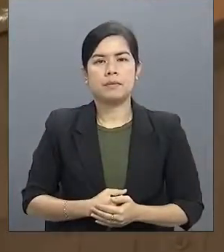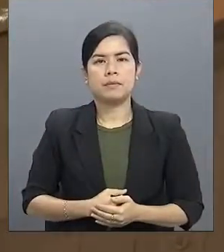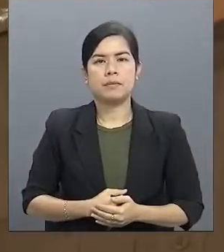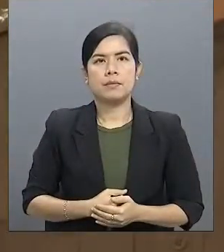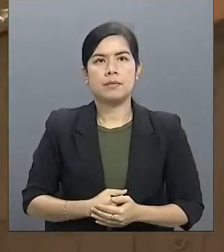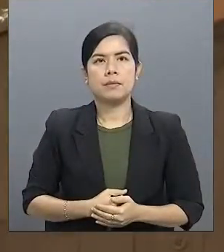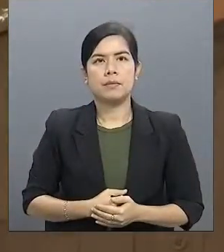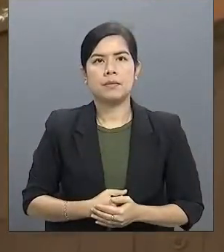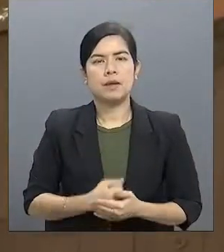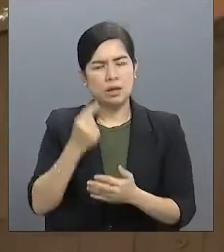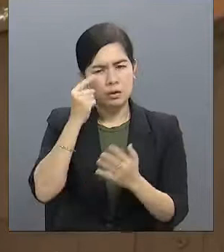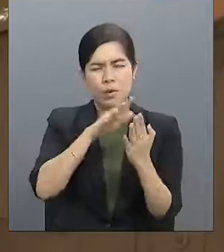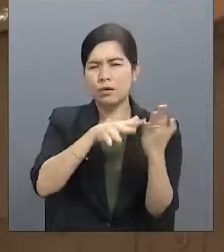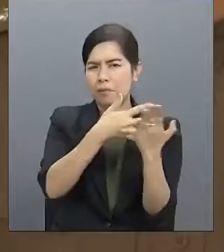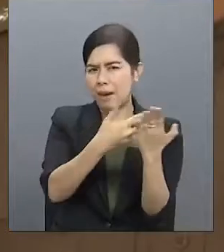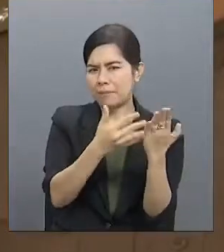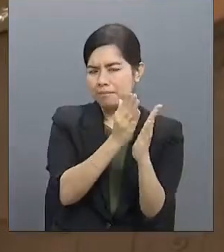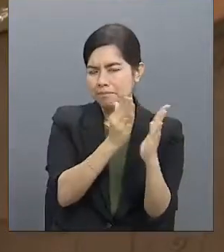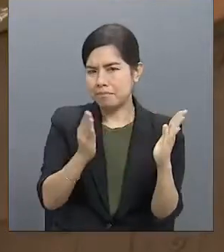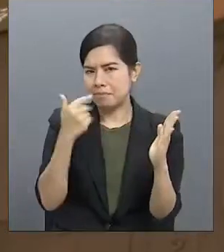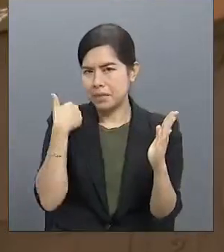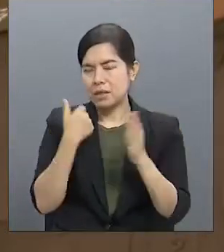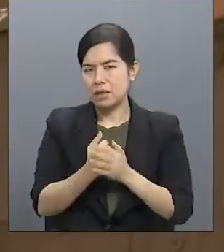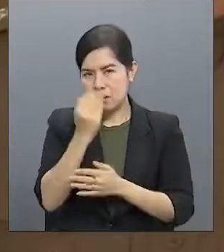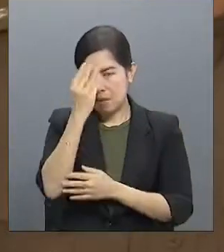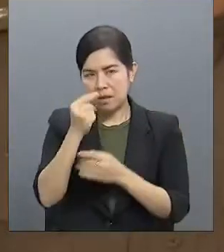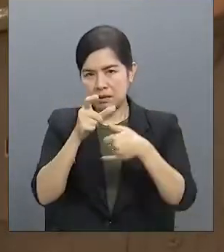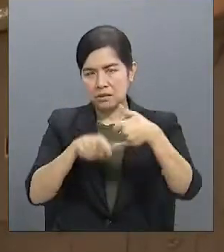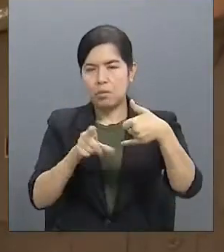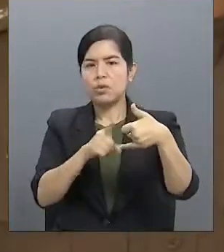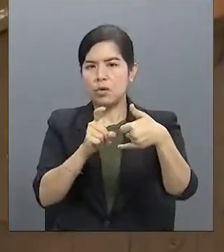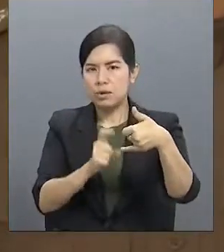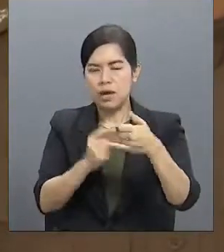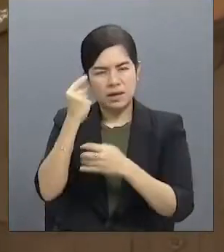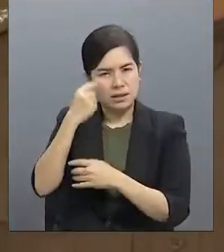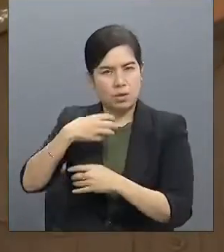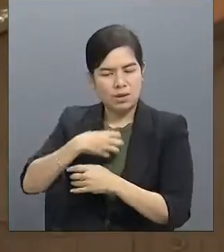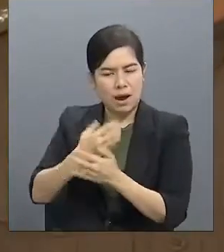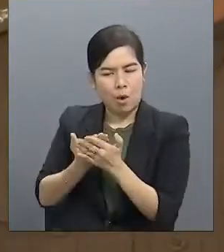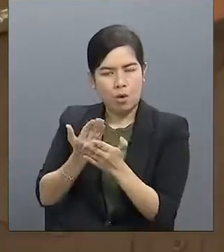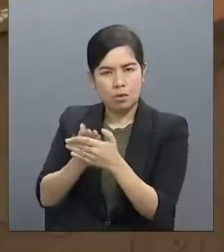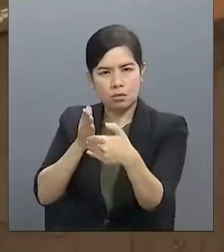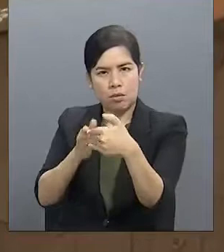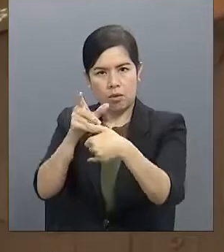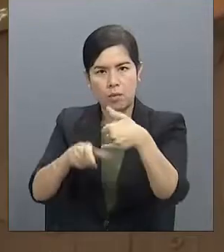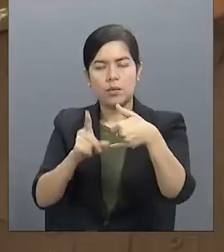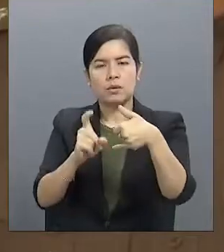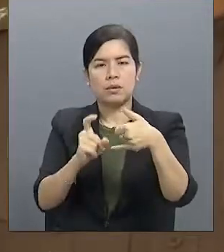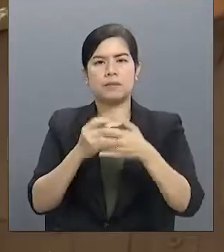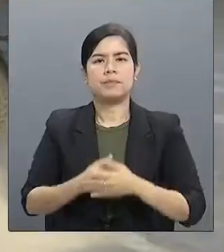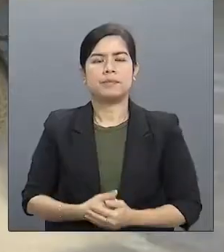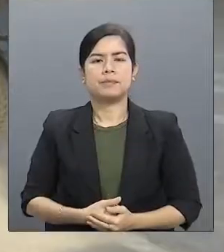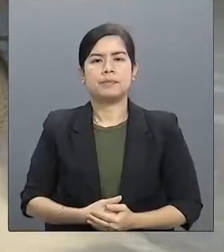ครับก็เชื่อว่าวางแผนมาก่อนเพราะว่าเขามีวัตถุประสงค์ต้องการเงินจากผู้เสียชีวิตนะครับ